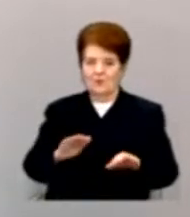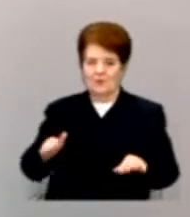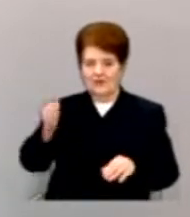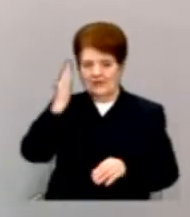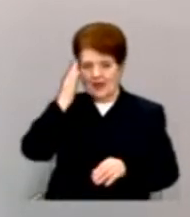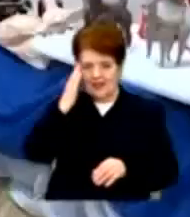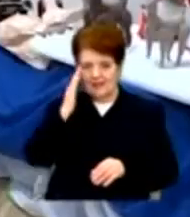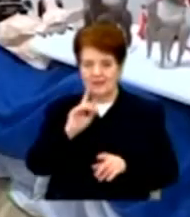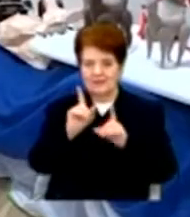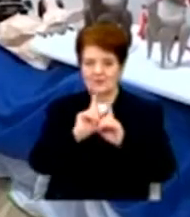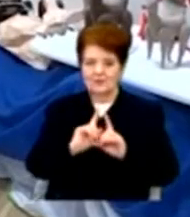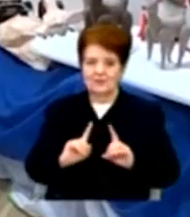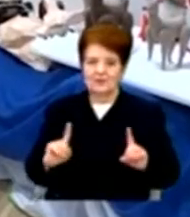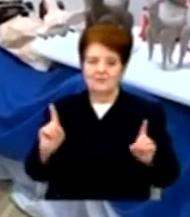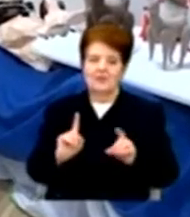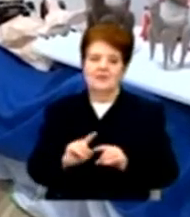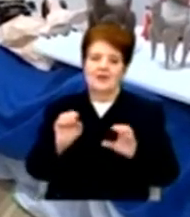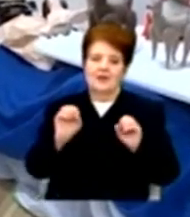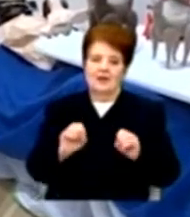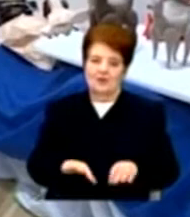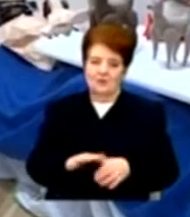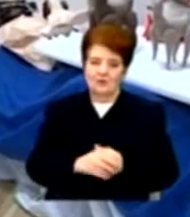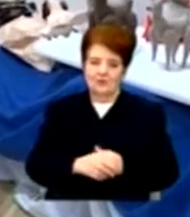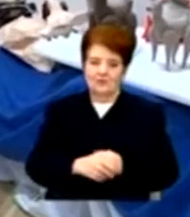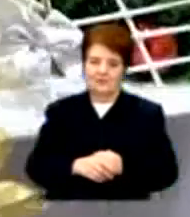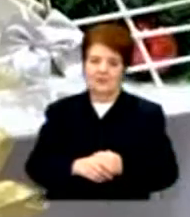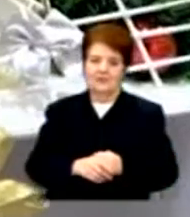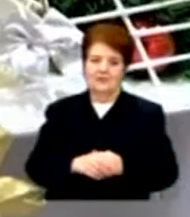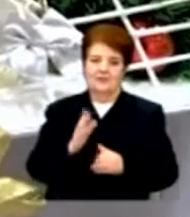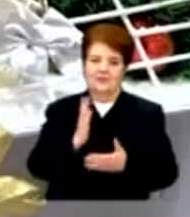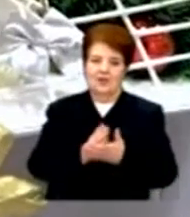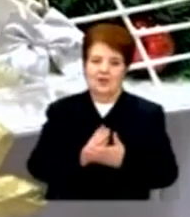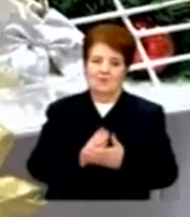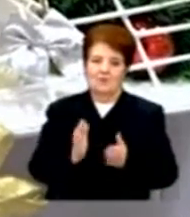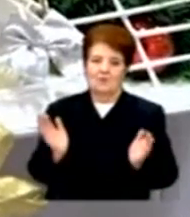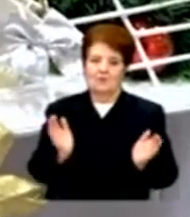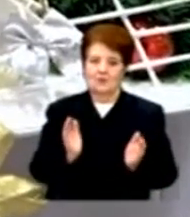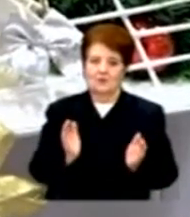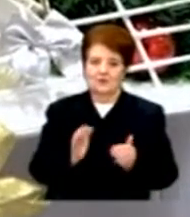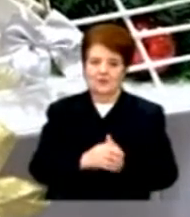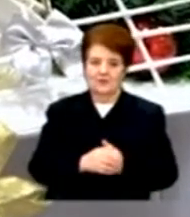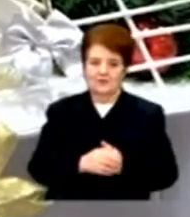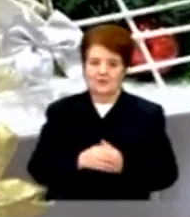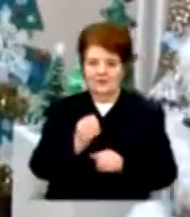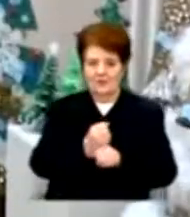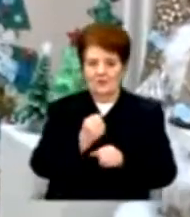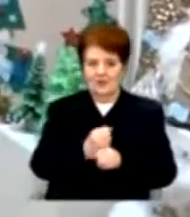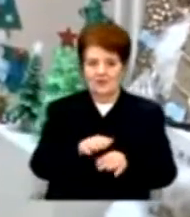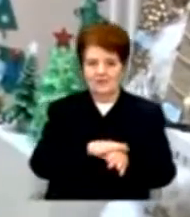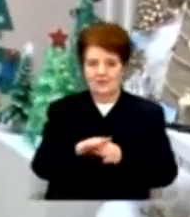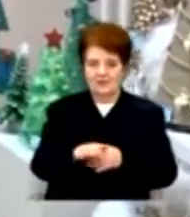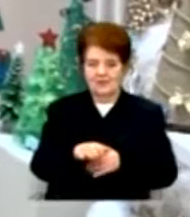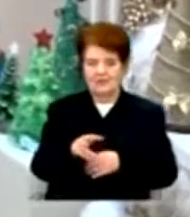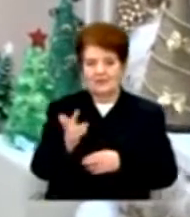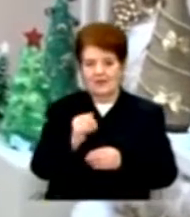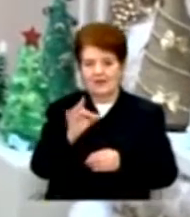și deosebiți. Am muncit, să spun așa, două seri la rând, pentru că am și un micuț care nu prea mi-a dat voie să lucrez așa non-stop.